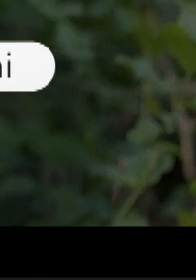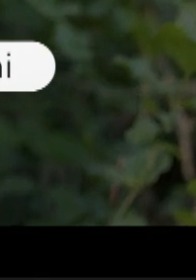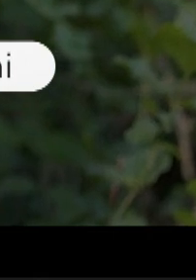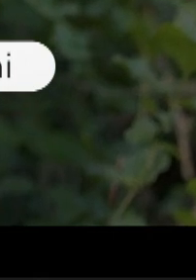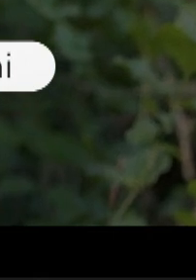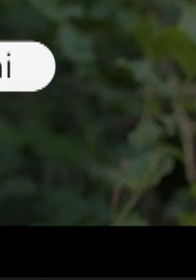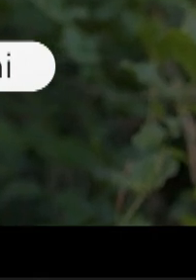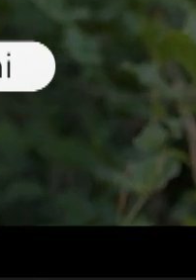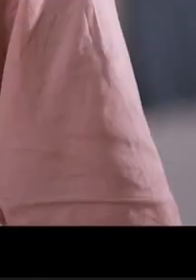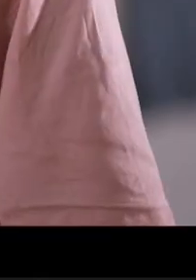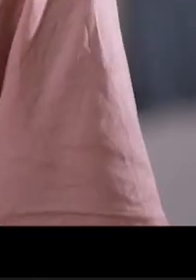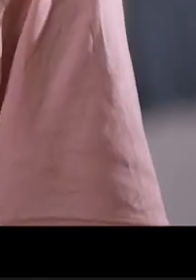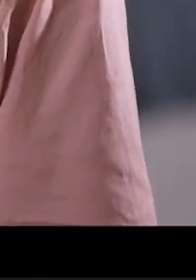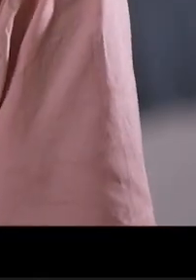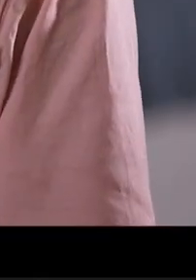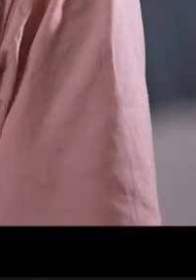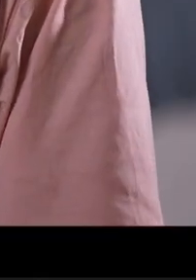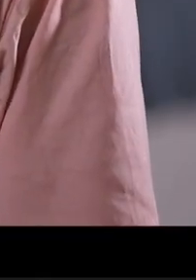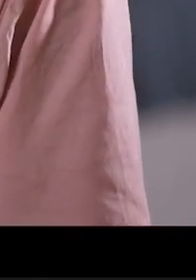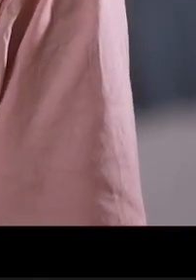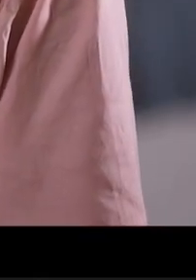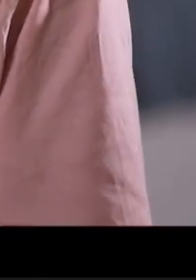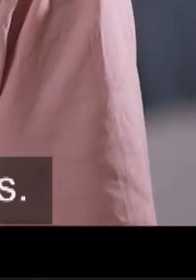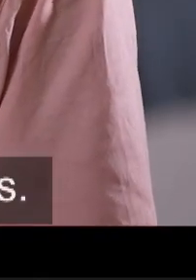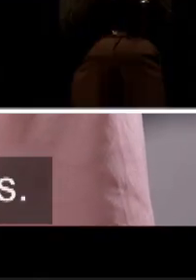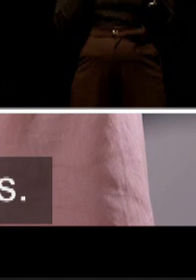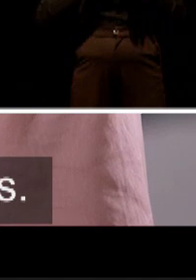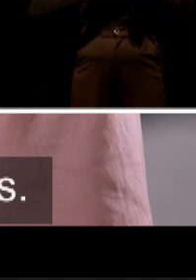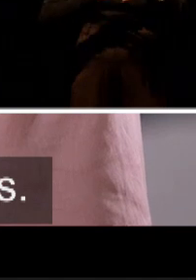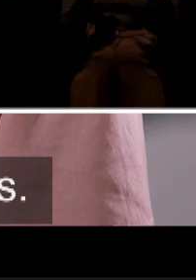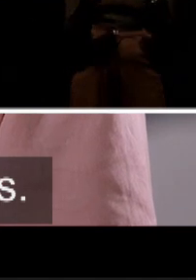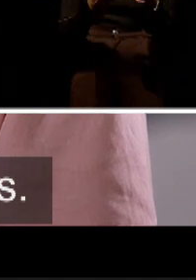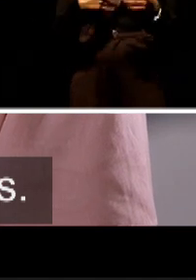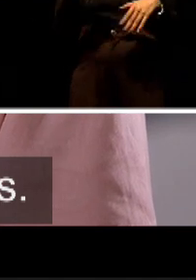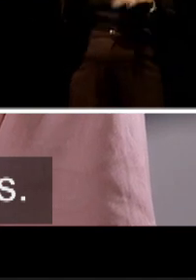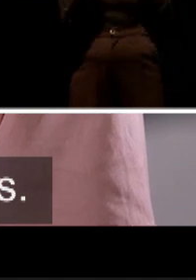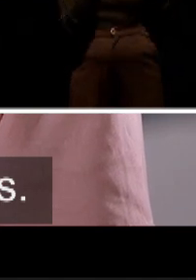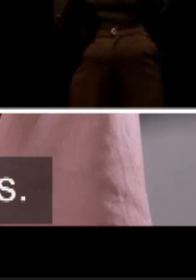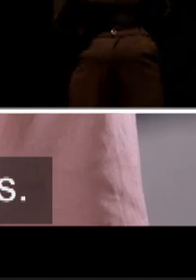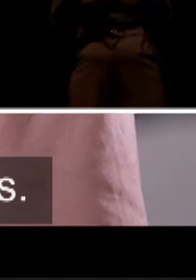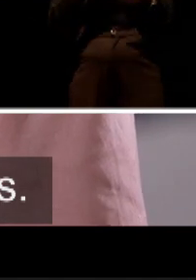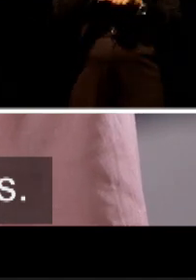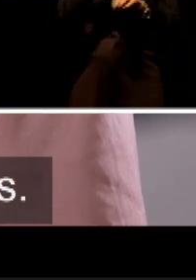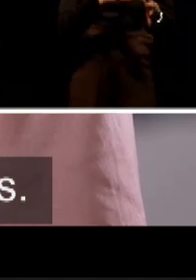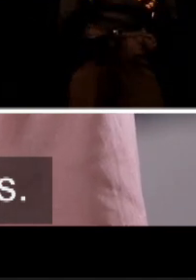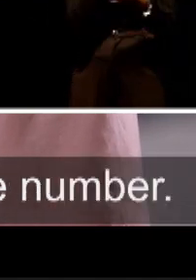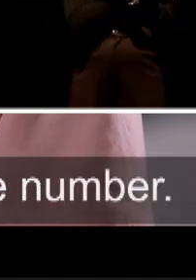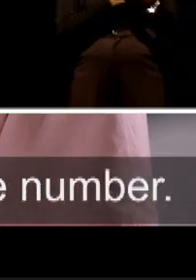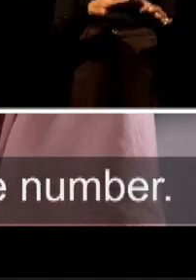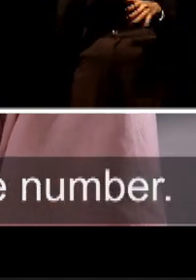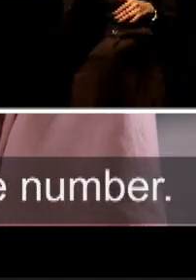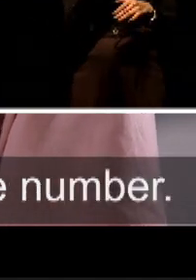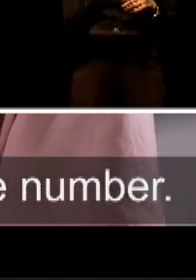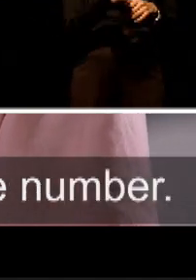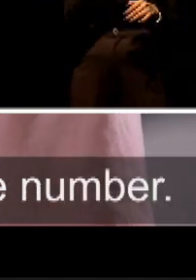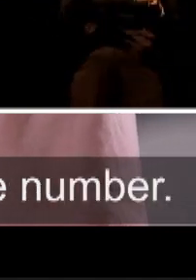else is. कैप सार्थी का अनुभव मेरा बहुत अच्छा रहा. मैं एक बार सर्च कर रहा था स्कॉलरशिप फॉर हैंडीकैप, तो मुझे वहाँ